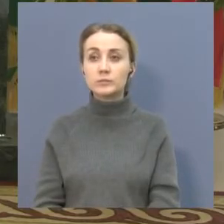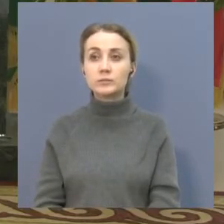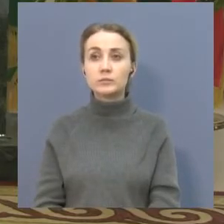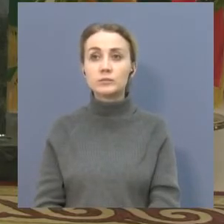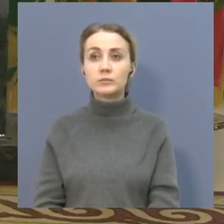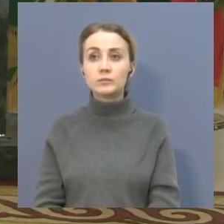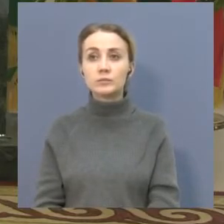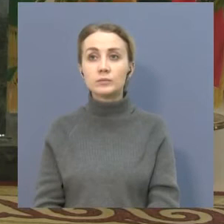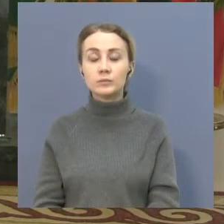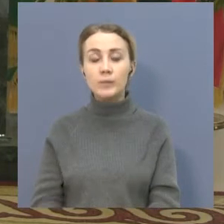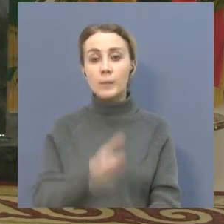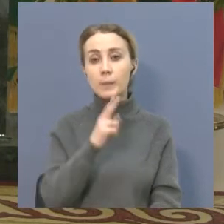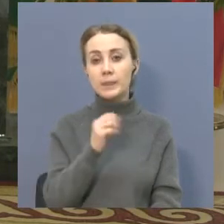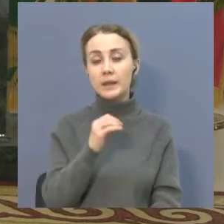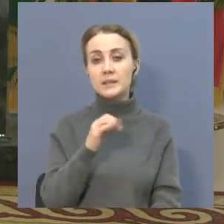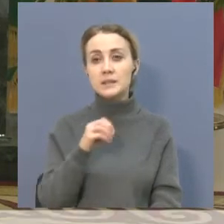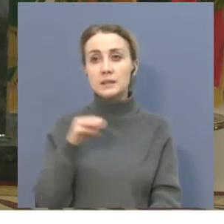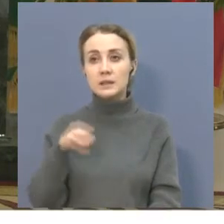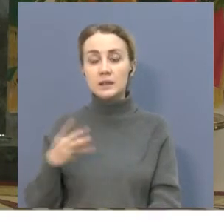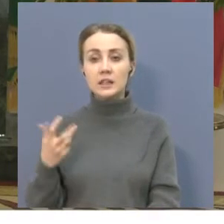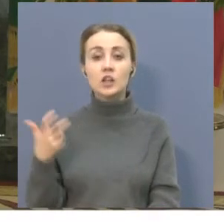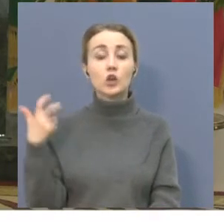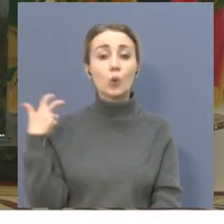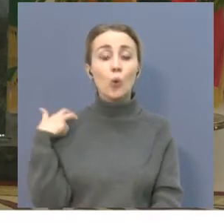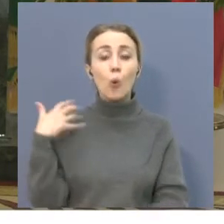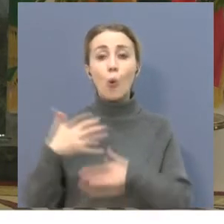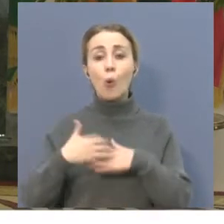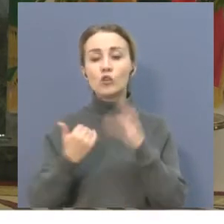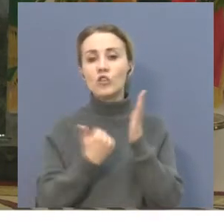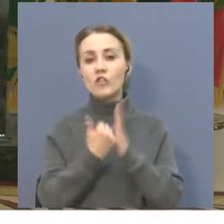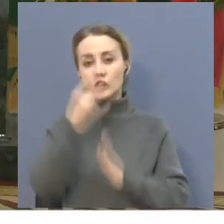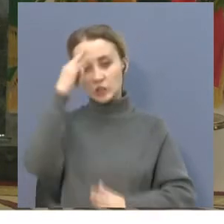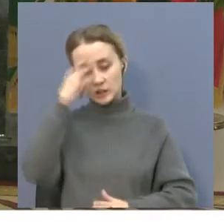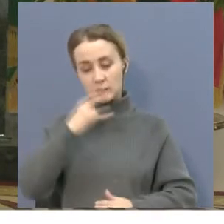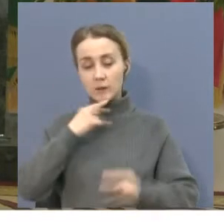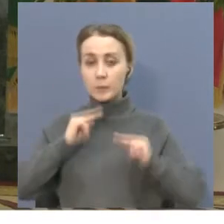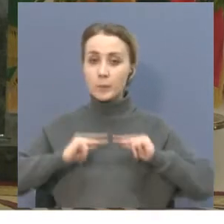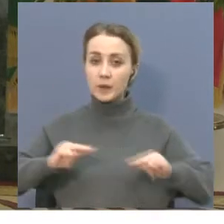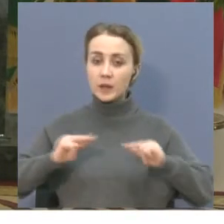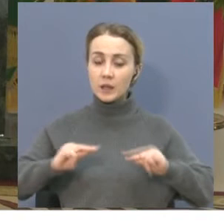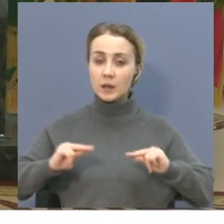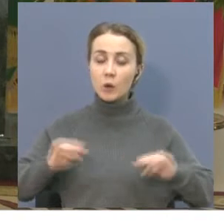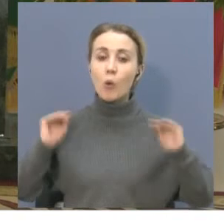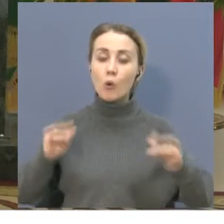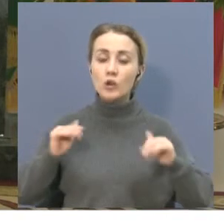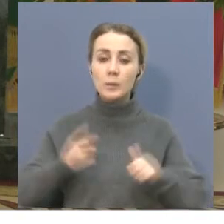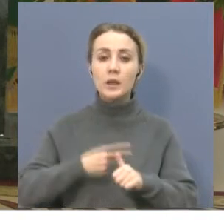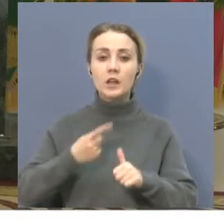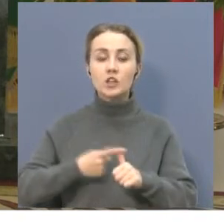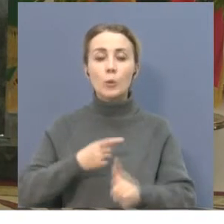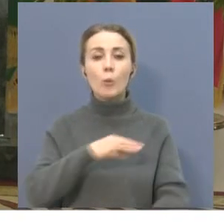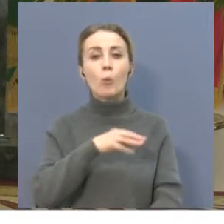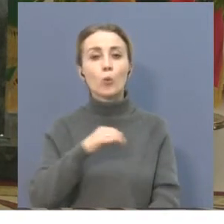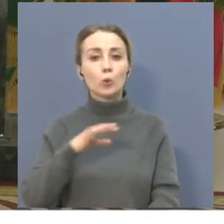Колледж қабырғасынан енді түлеп шыққан түлек үшін күрмеуі қиын мәселе жұмыс табу. Өйткені жұмыс берушінің ең басты талабы еңбек өтілінің